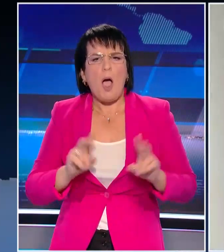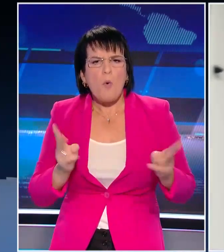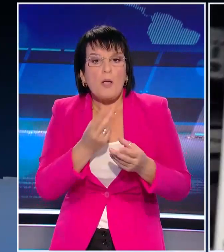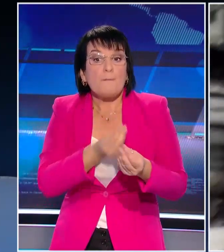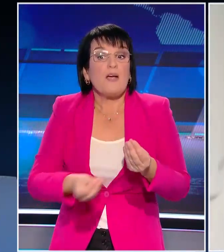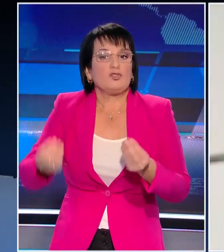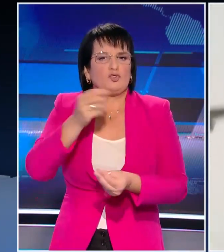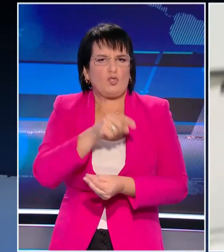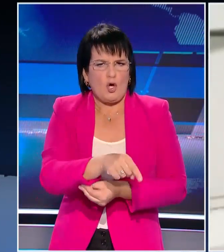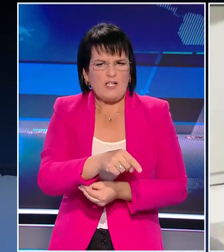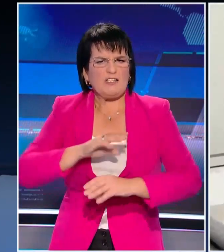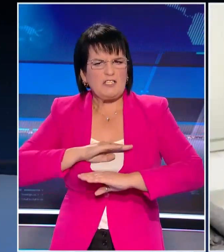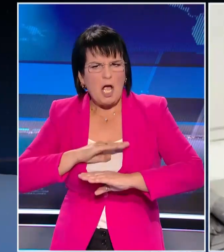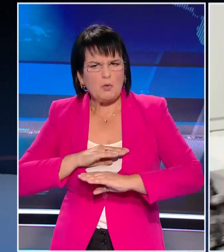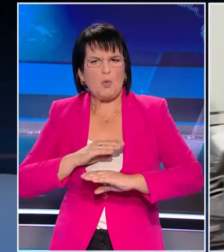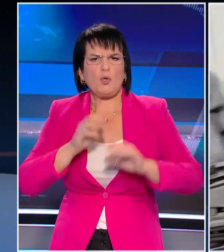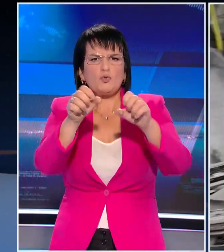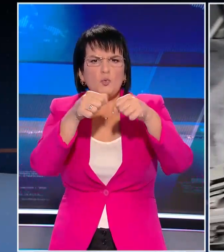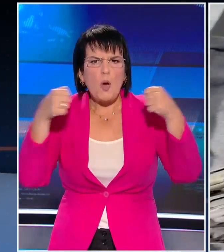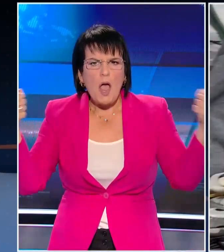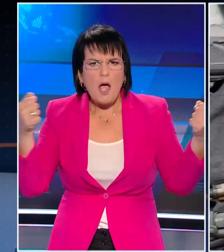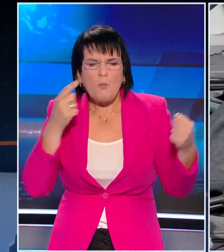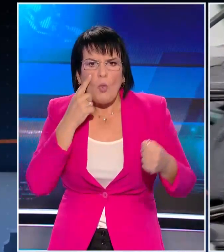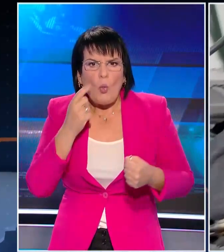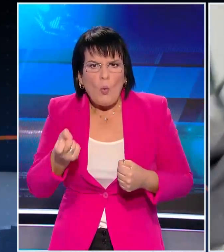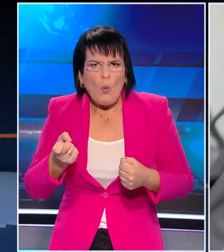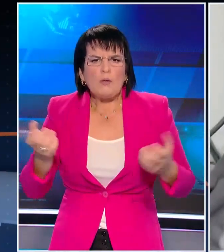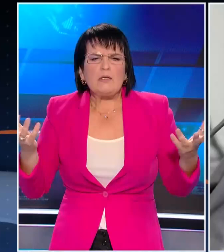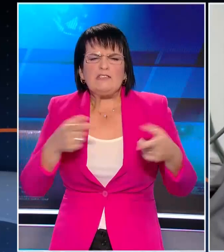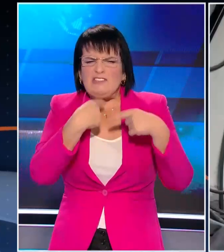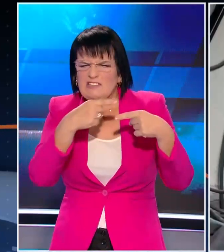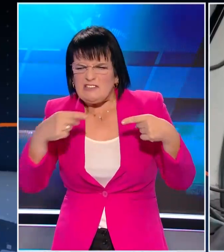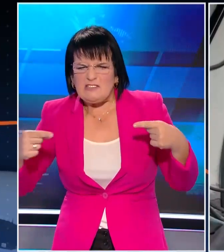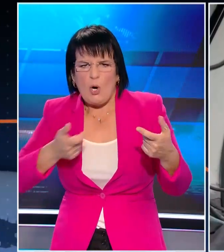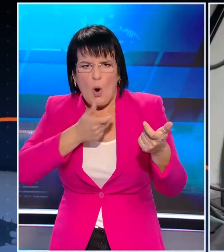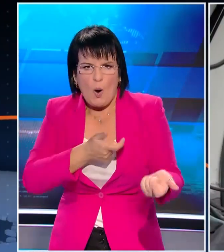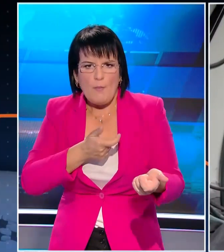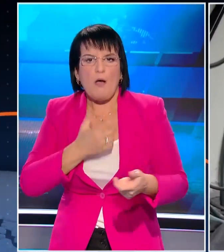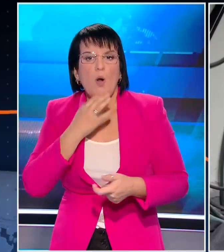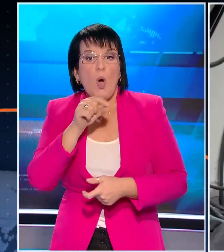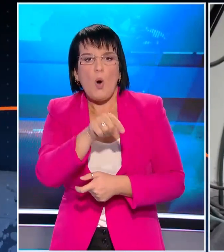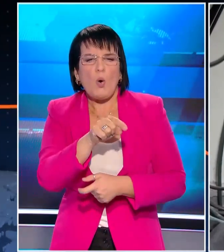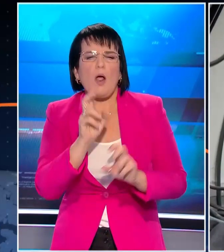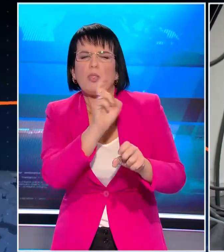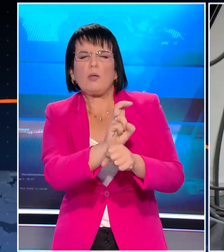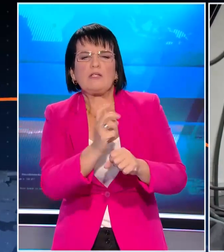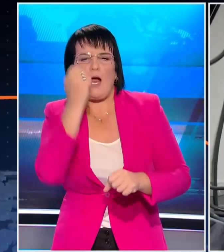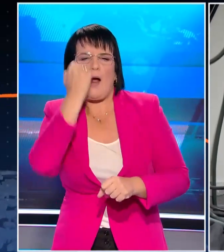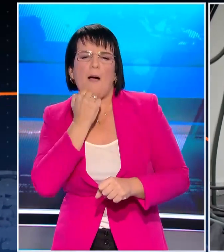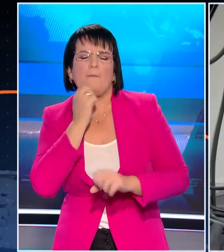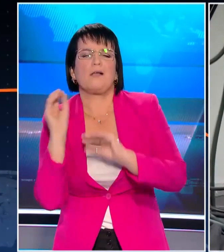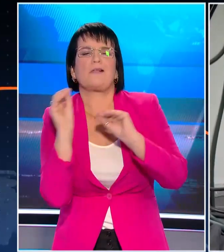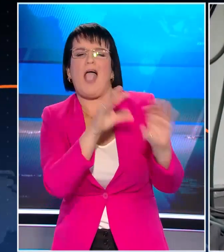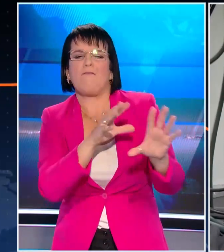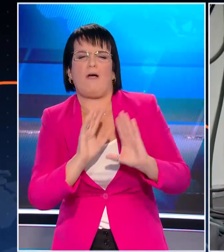this closet here, which is in the main part of the clinic, this is what they found. The only reason they're here is because Hamas put them